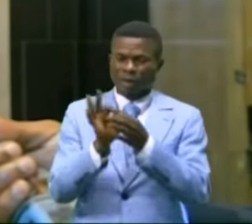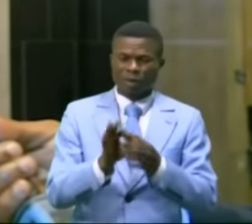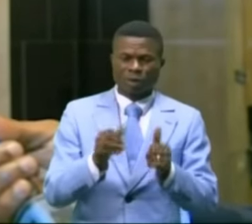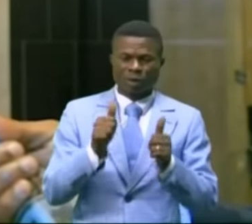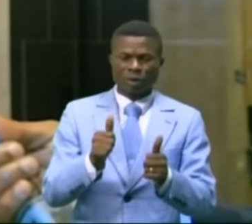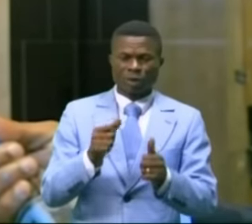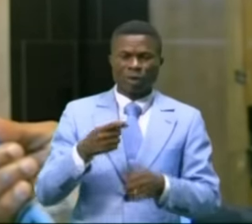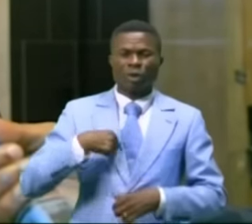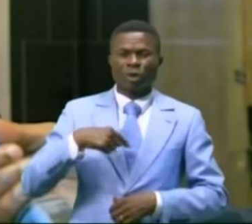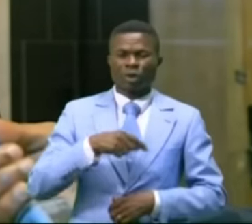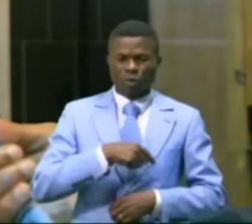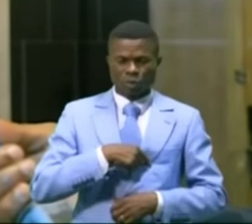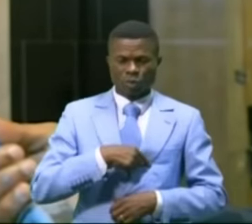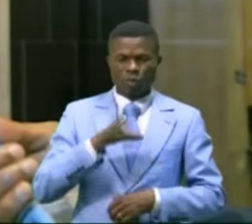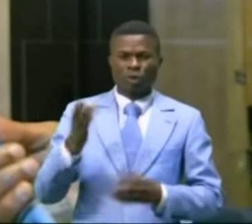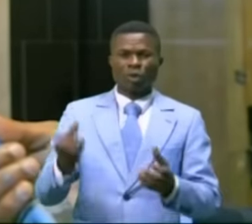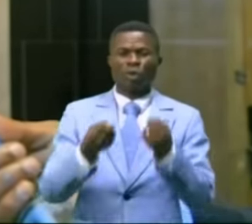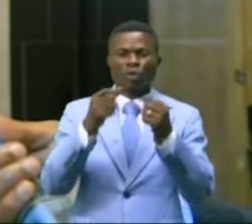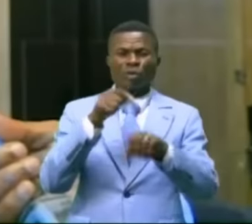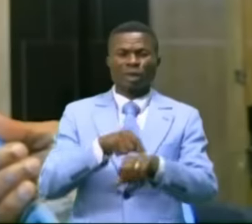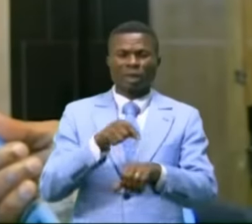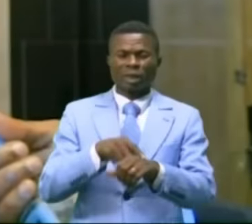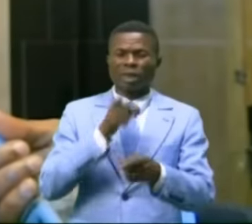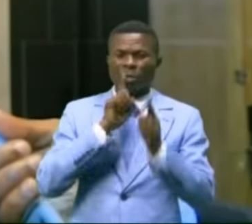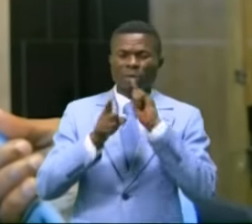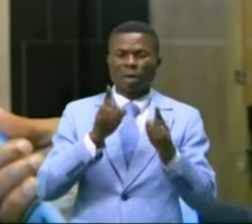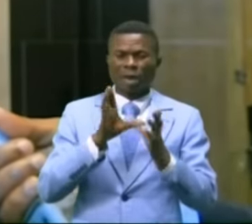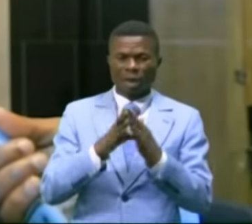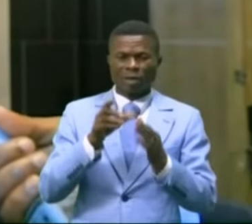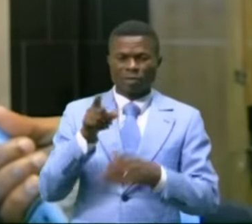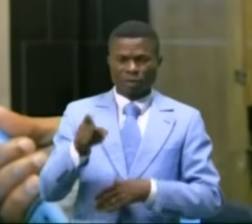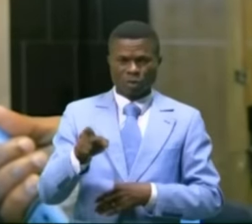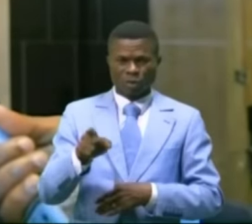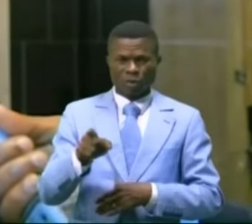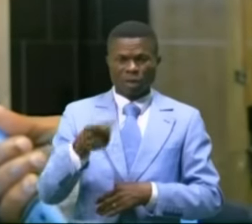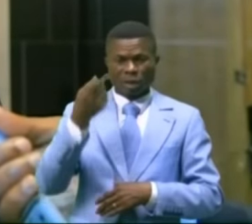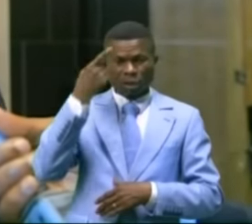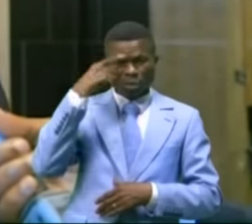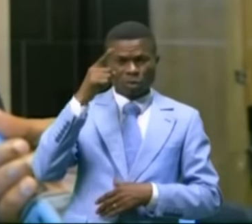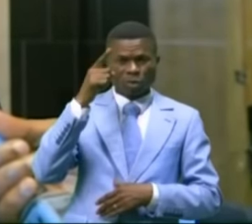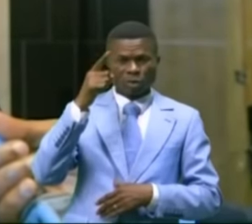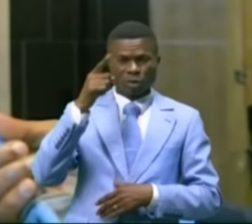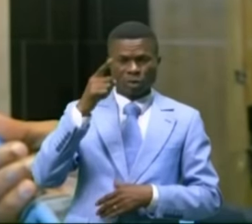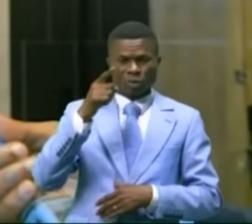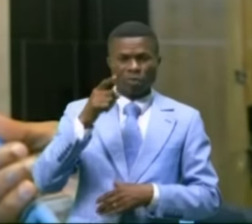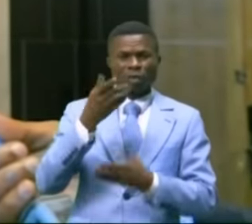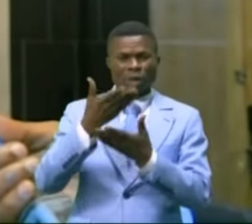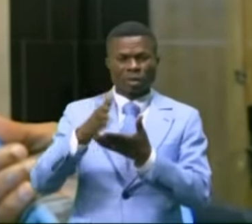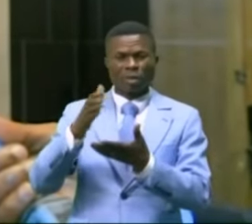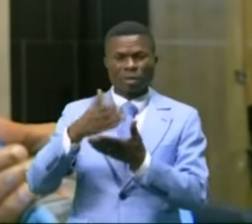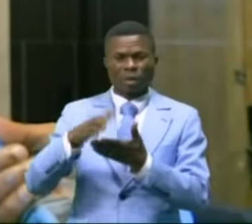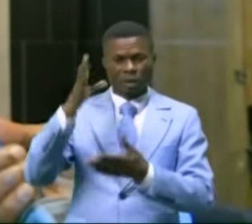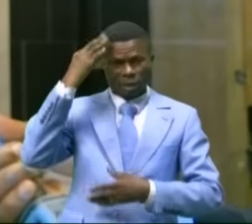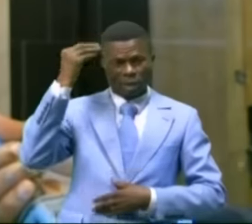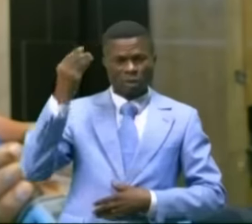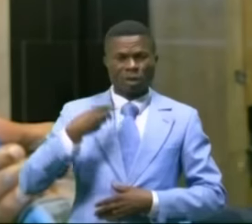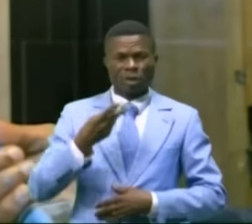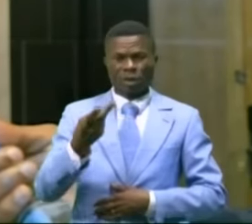eu l'occasion d'échanger sur un partage